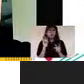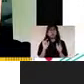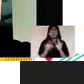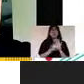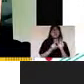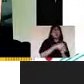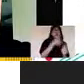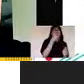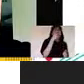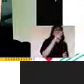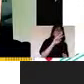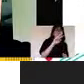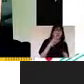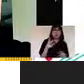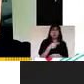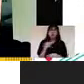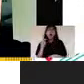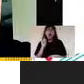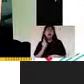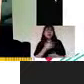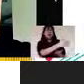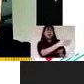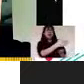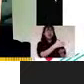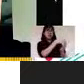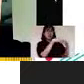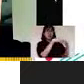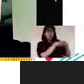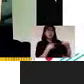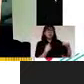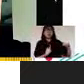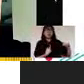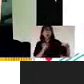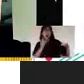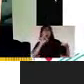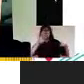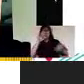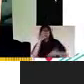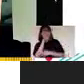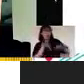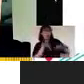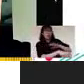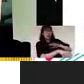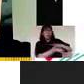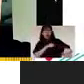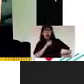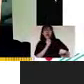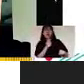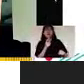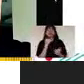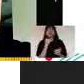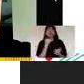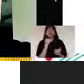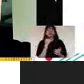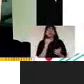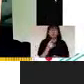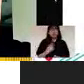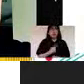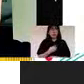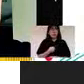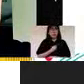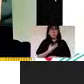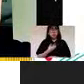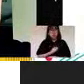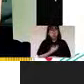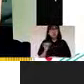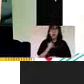bahwa terjadi pembobolan data, itu kami terus terang deg-degan luar biasa gitu. Karena terus terang